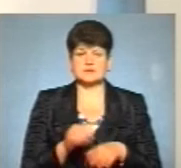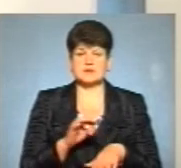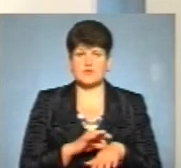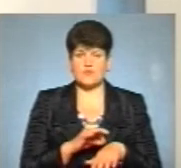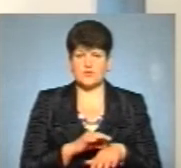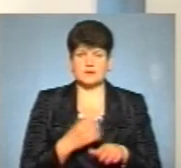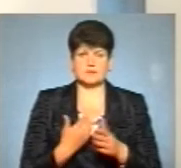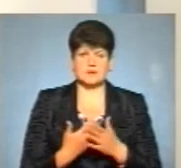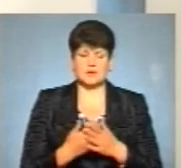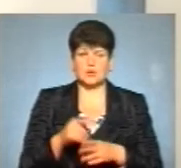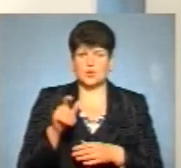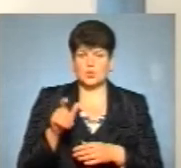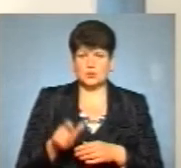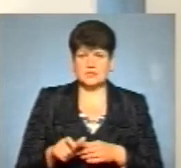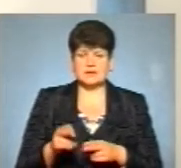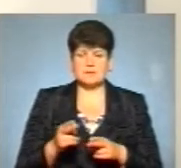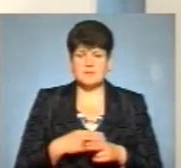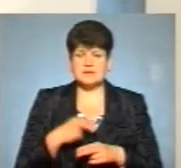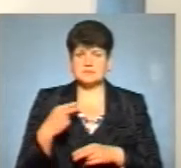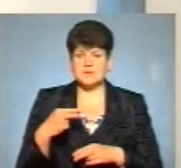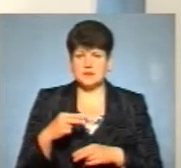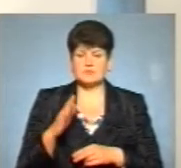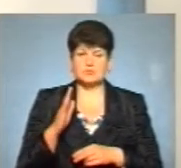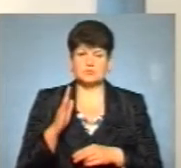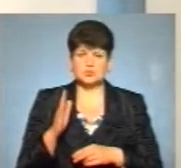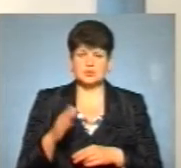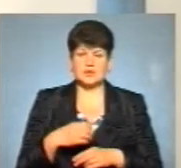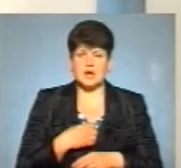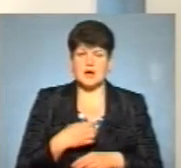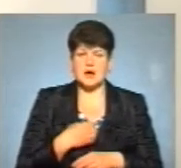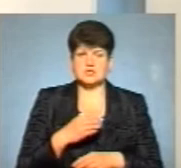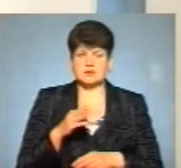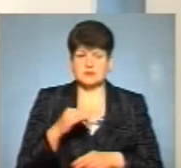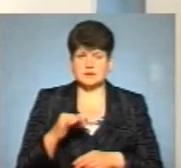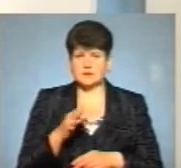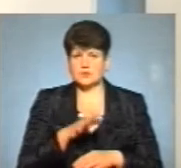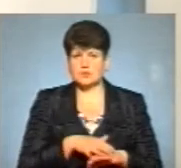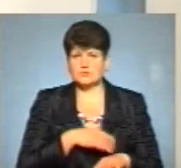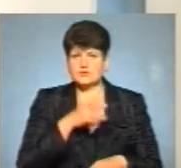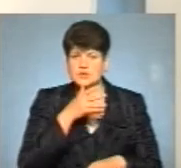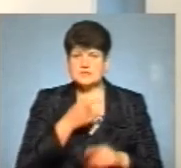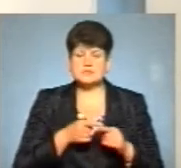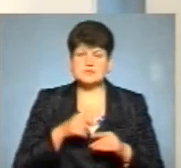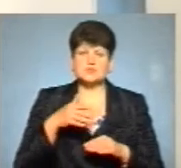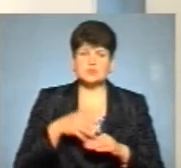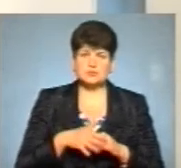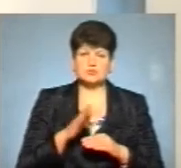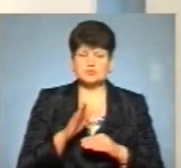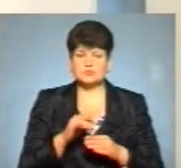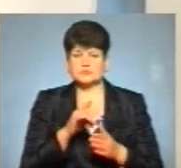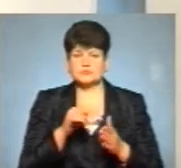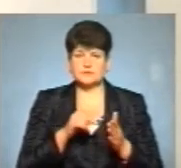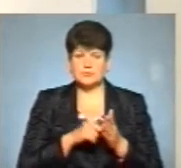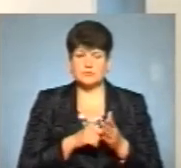Ну, скажімо, людина безперервно там буде кашляти в якийсь період часу, і це зрозуміло, що буде підозрою